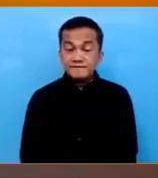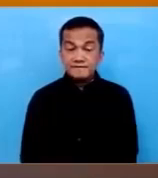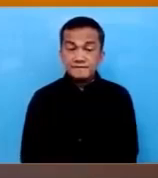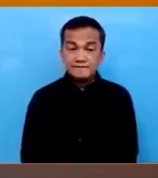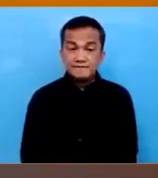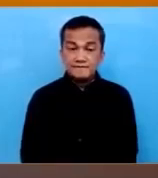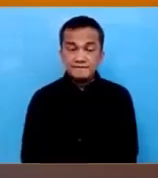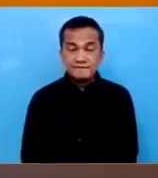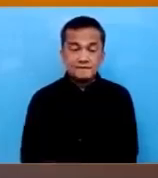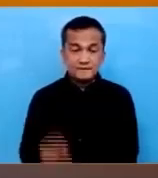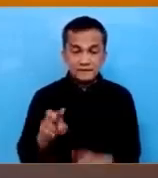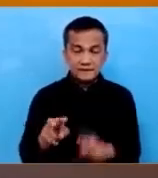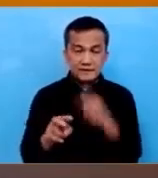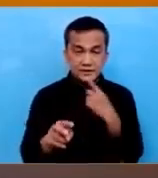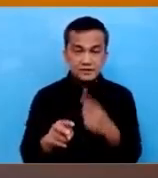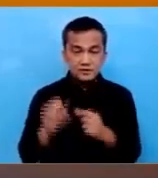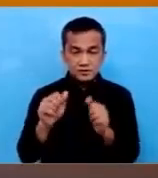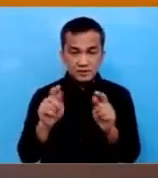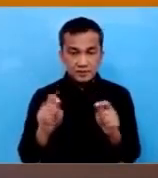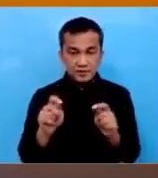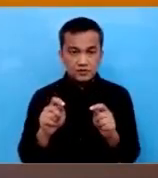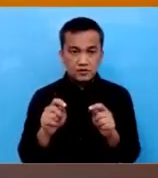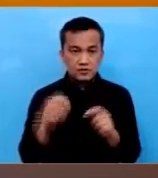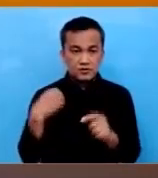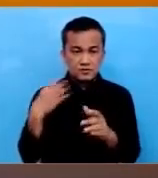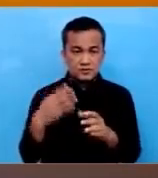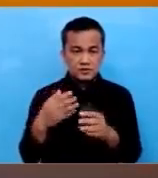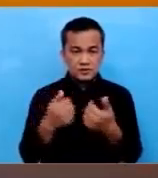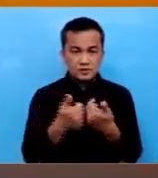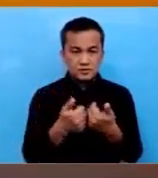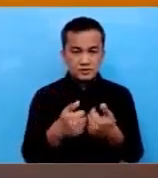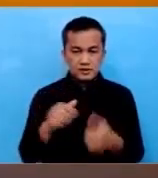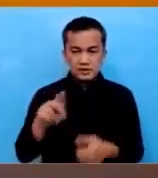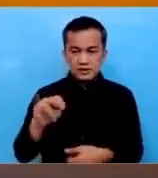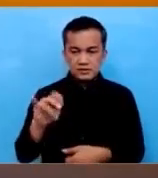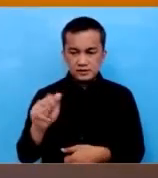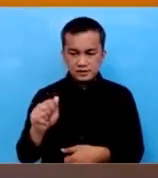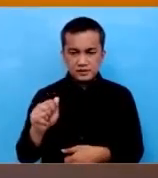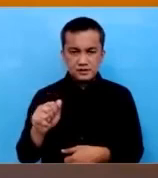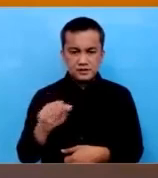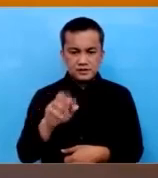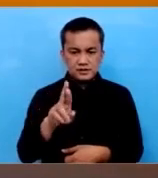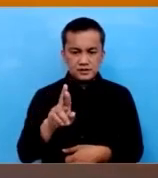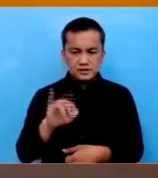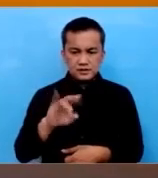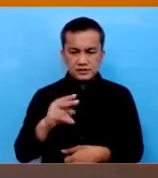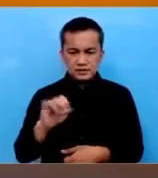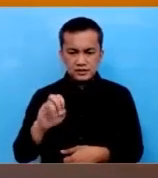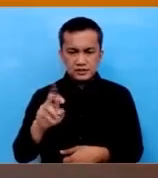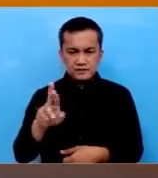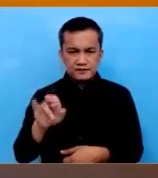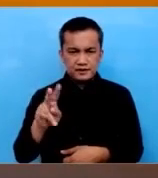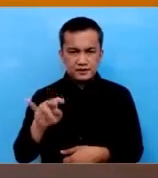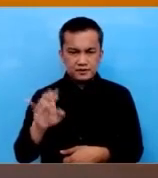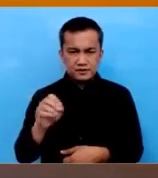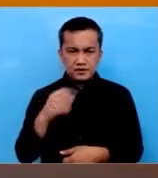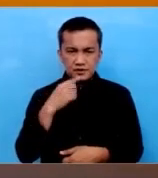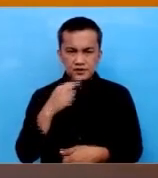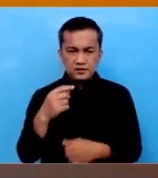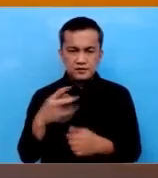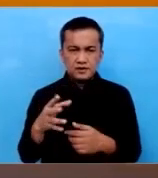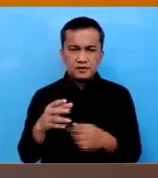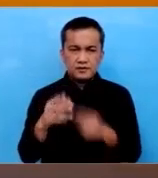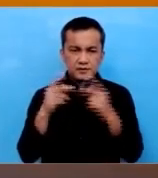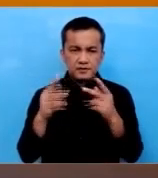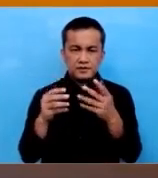Nitong Sabado lang, nang officially maging mag-on si na Andrea at Richie Rivero. Yan ay matapos ang public proposal ng basketball